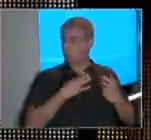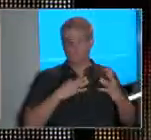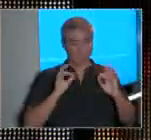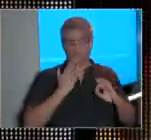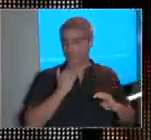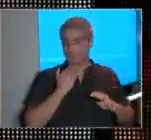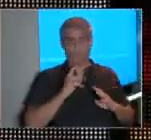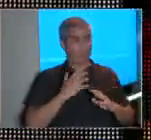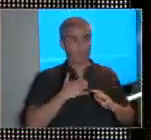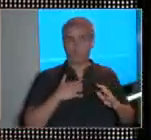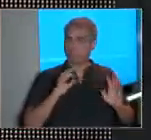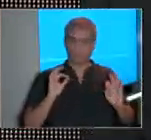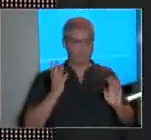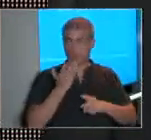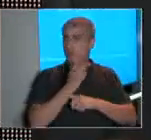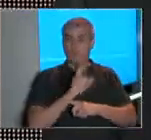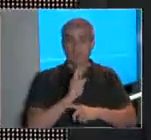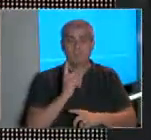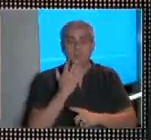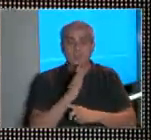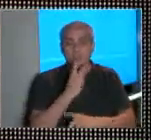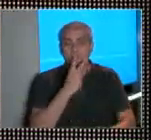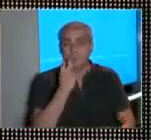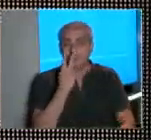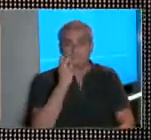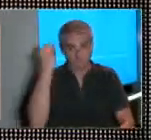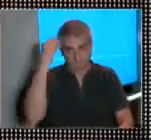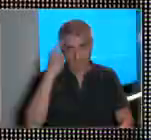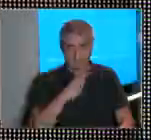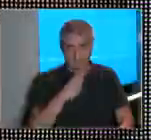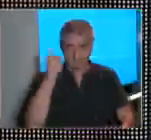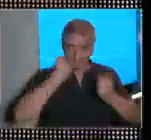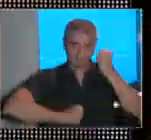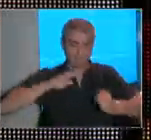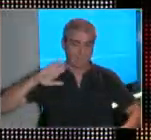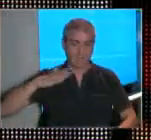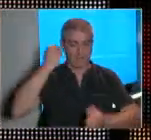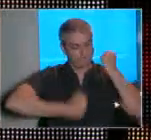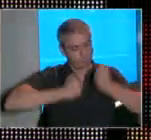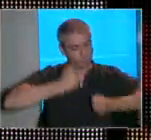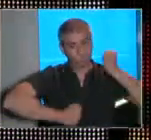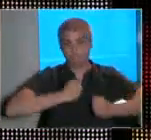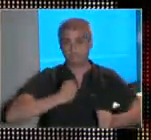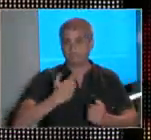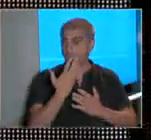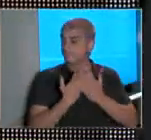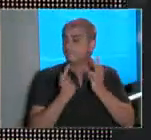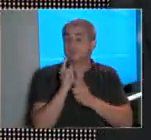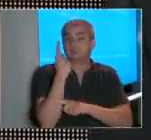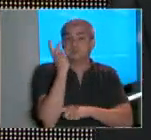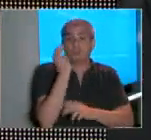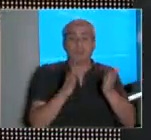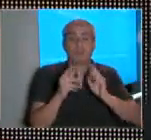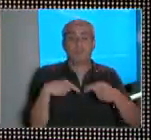אף ישראלי, לא נפצע ולא נהרג, אך נהרגו 220 פלסטינים מהפצצה של חיל האוויר. המספר הגבוה ביותר